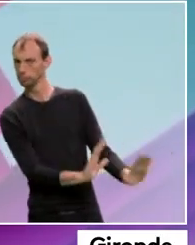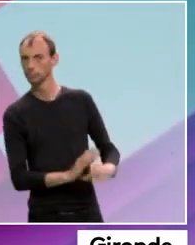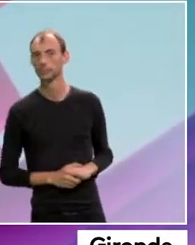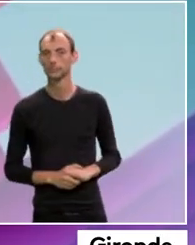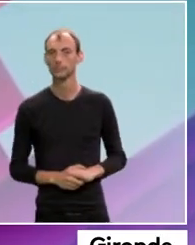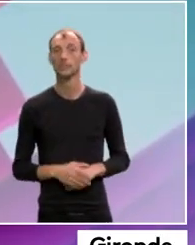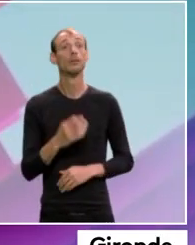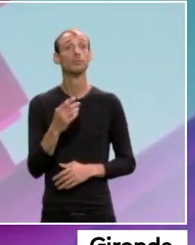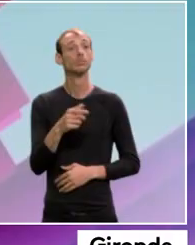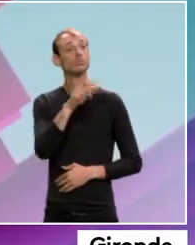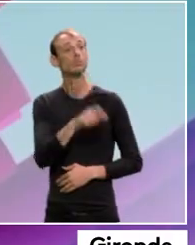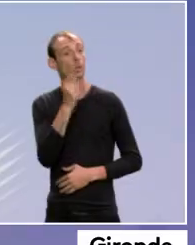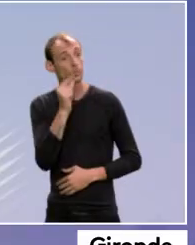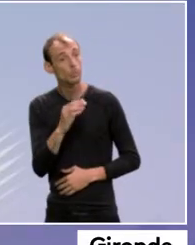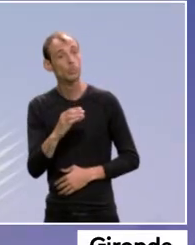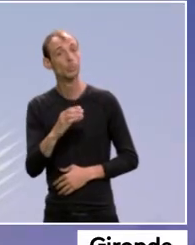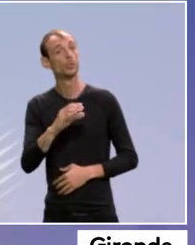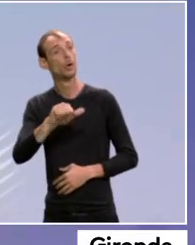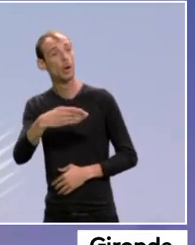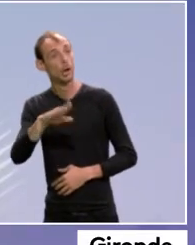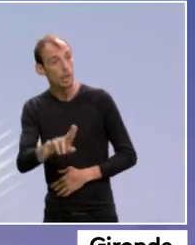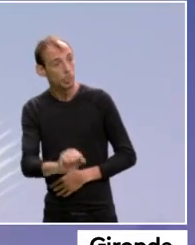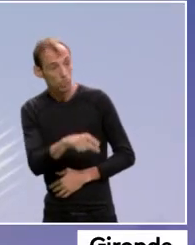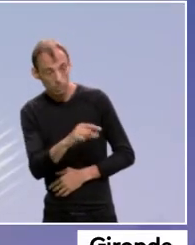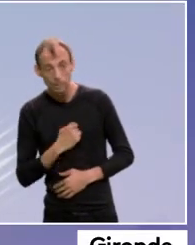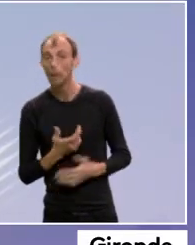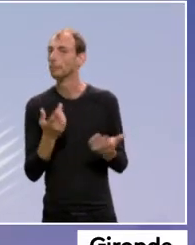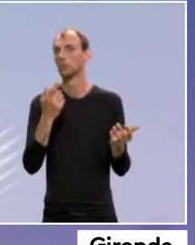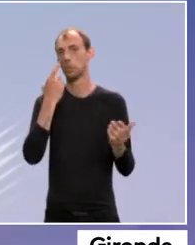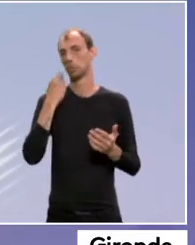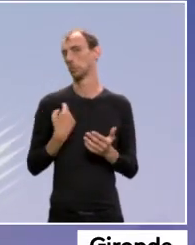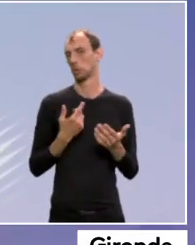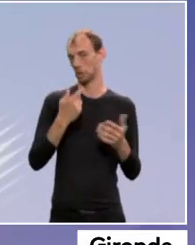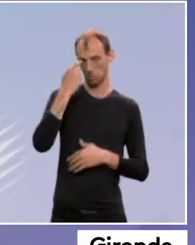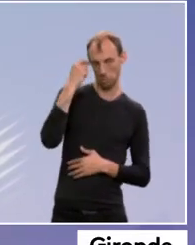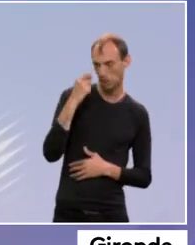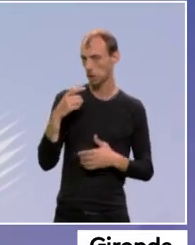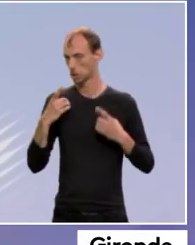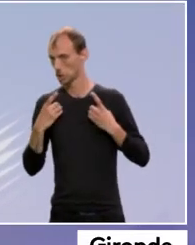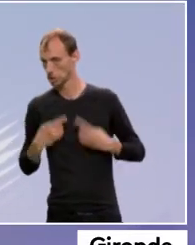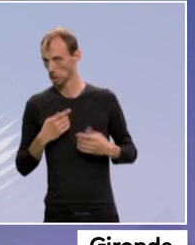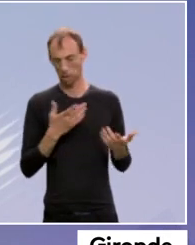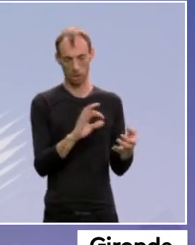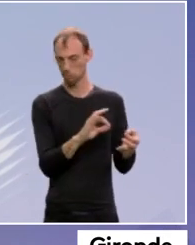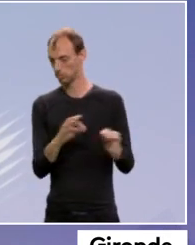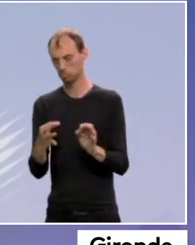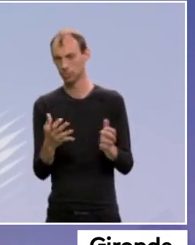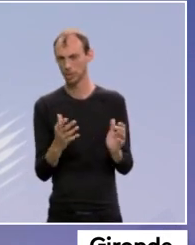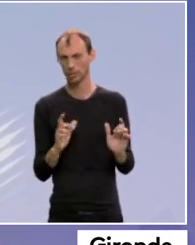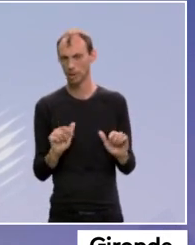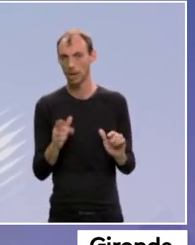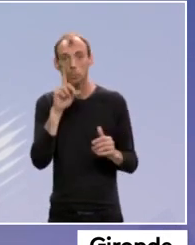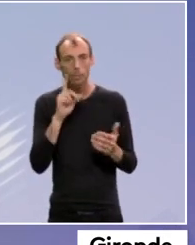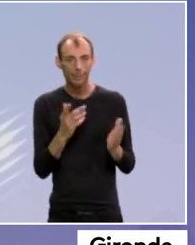moi je crois qu'il existe une continuité entre il existe une continuité du fait de la temporalité proche entre ces deux